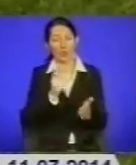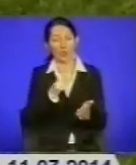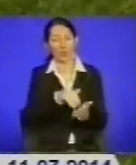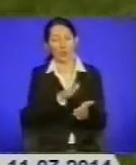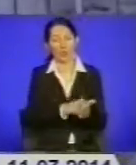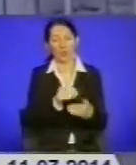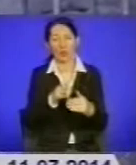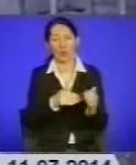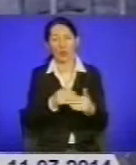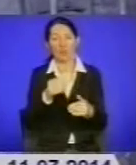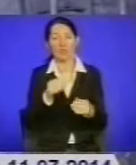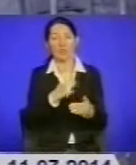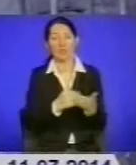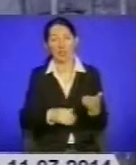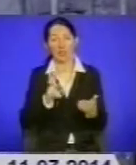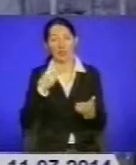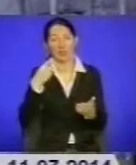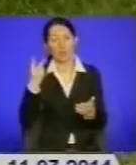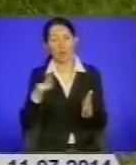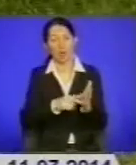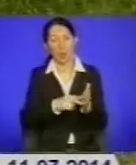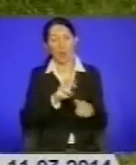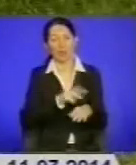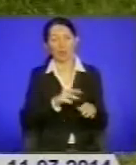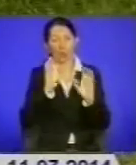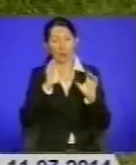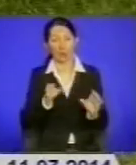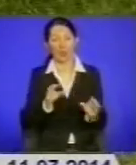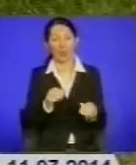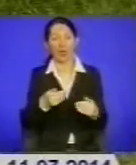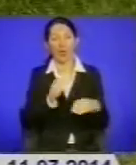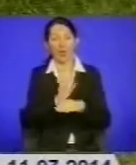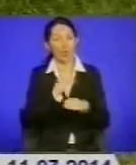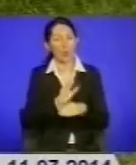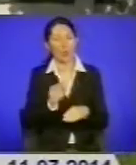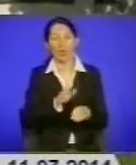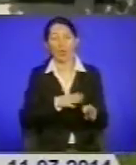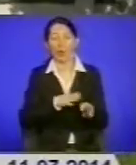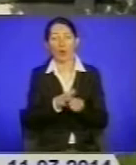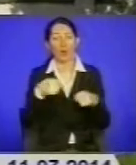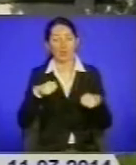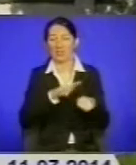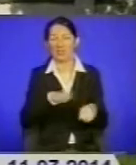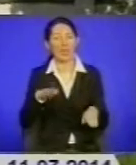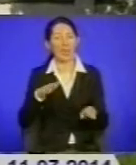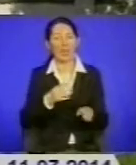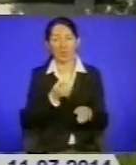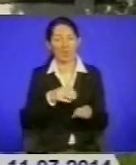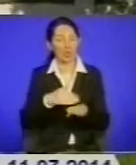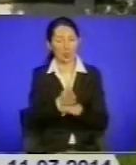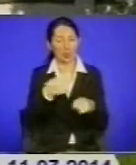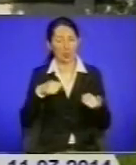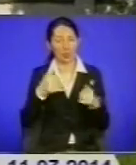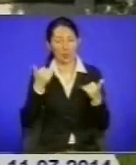статтею 227 Кримінального кодексу України – випуск або реалізація недоброякісної продукції. Дана продукція,